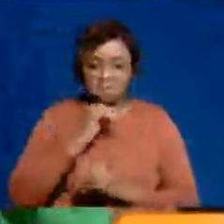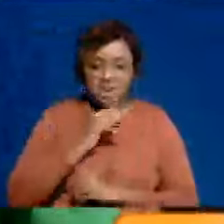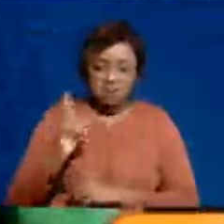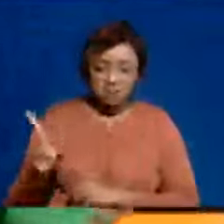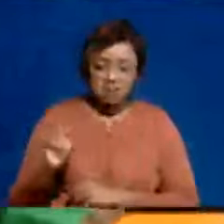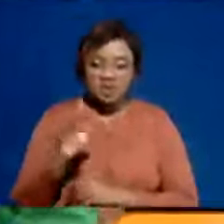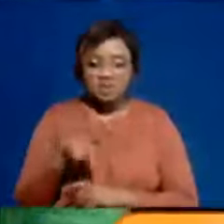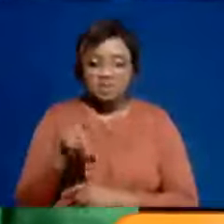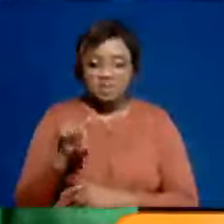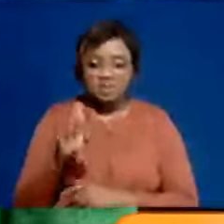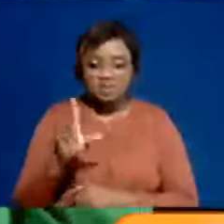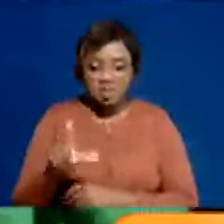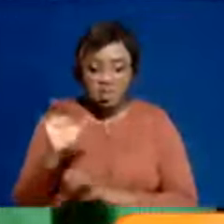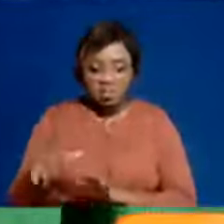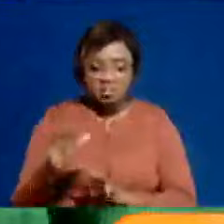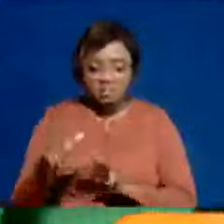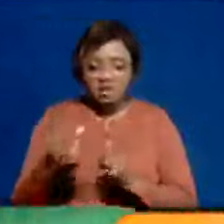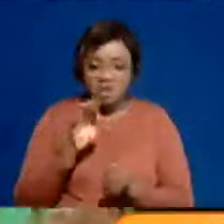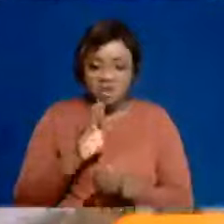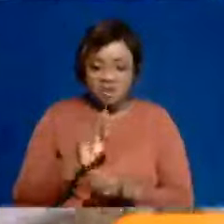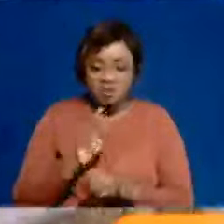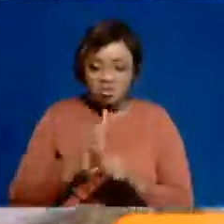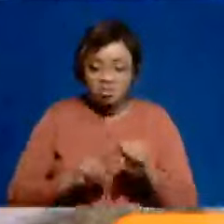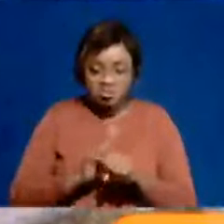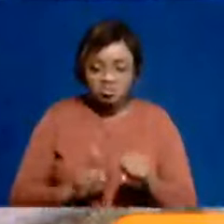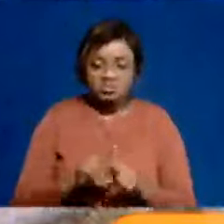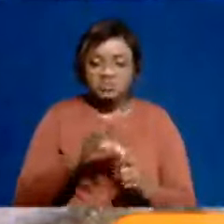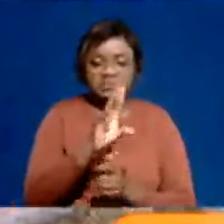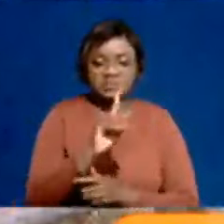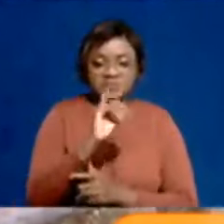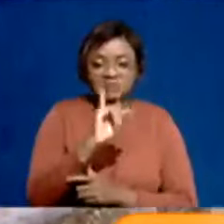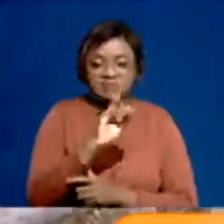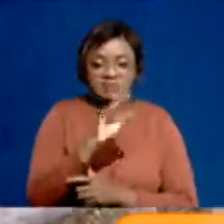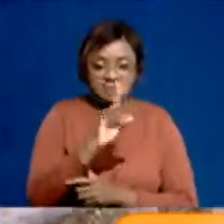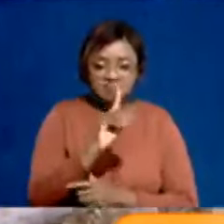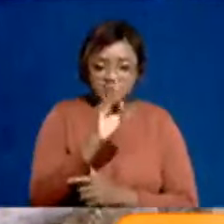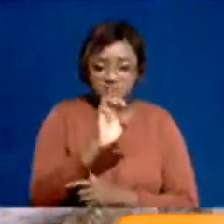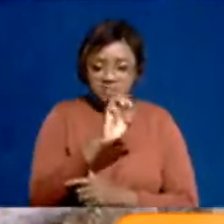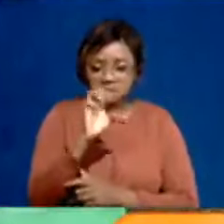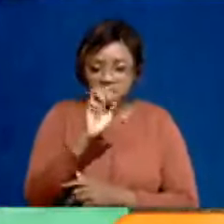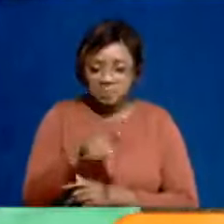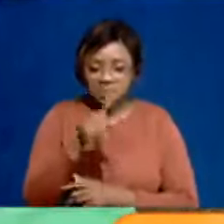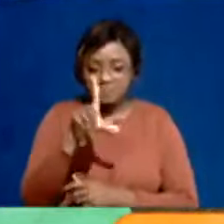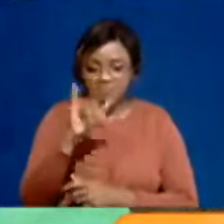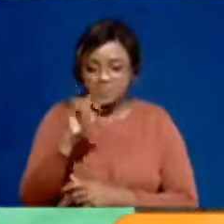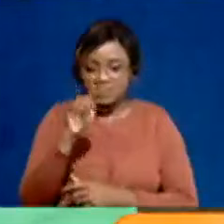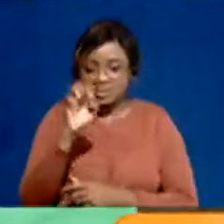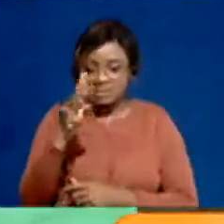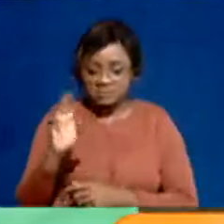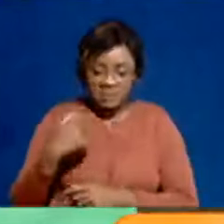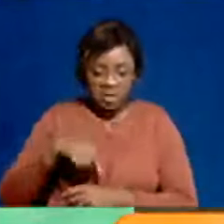mkulima Paul Karanja, anayetumia mfumo wa deep litter kama suluhu kwa uvundo huo. Hivyo tulienda kwa